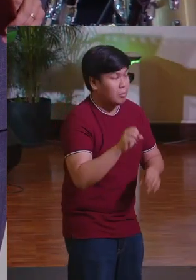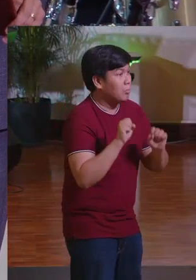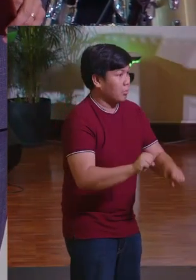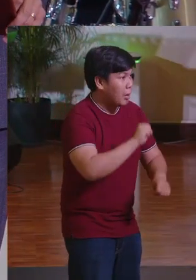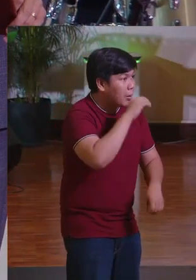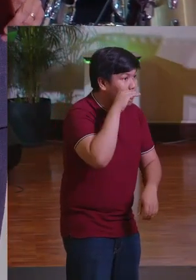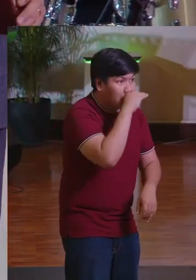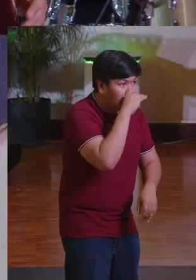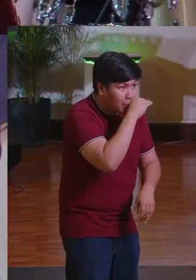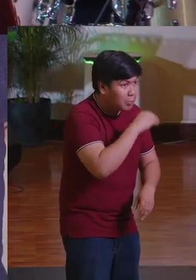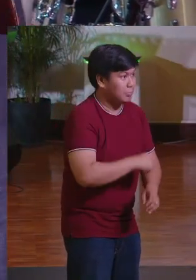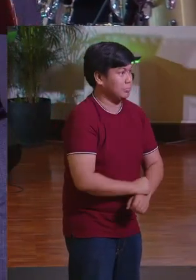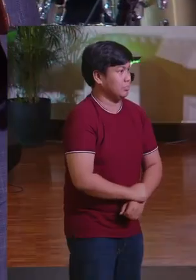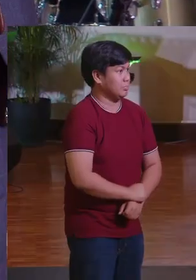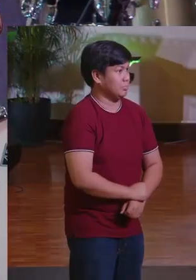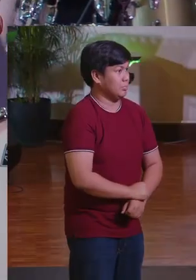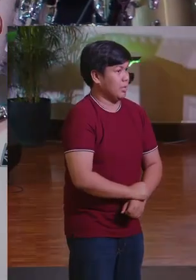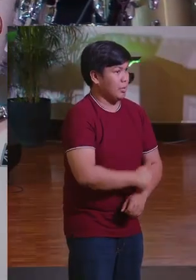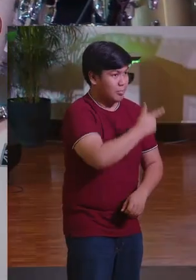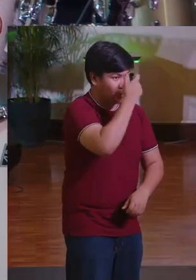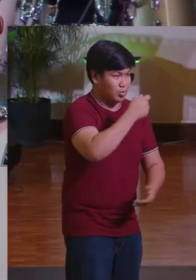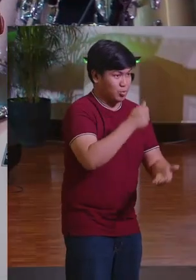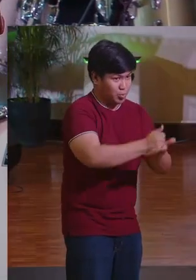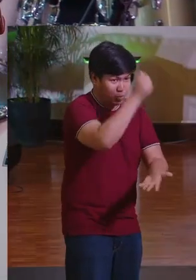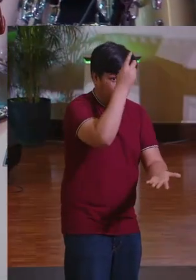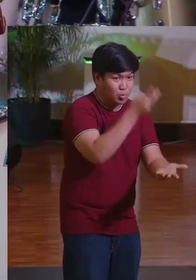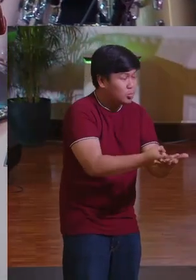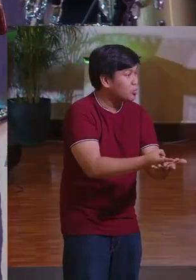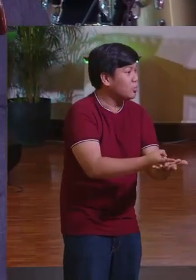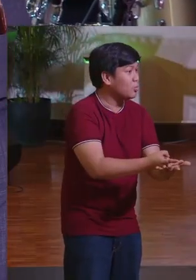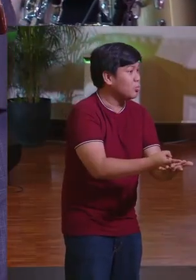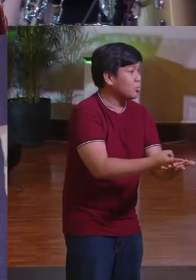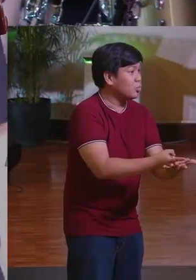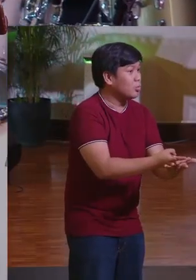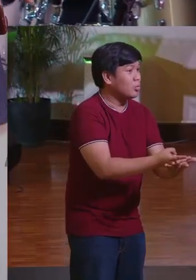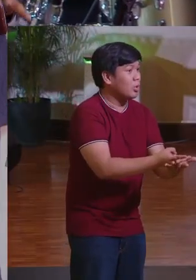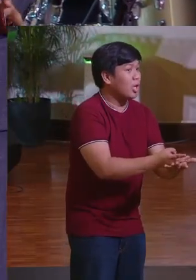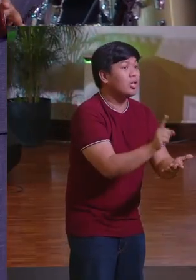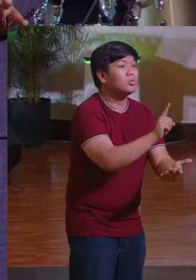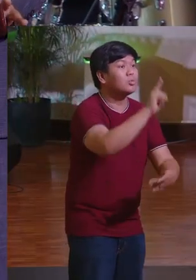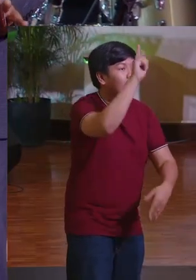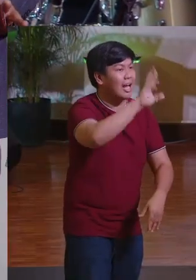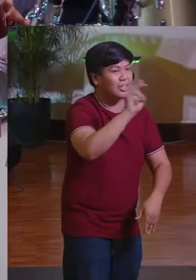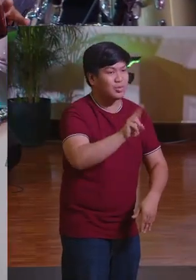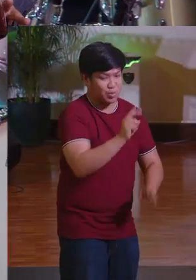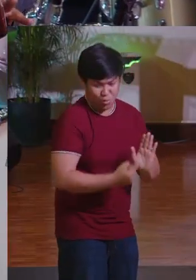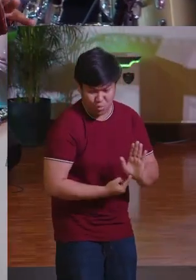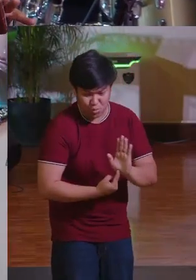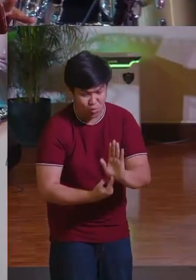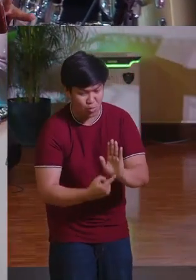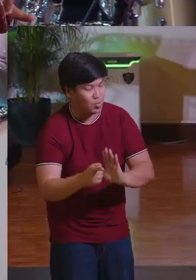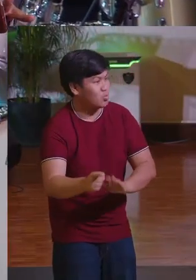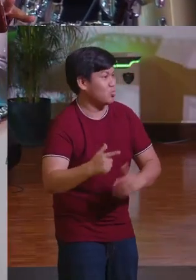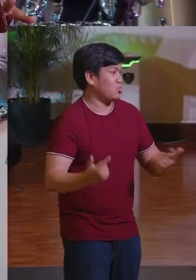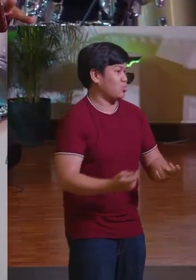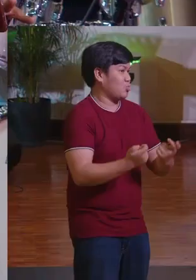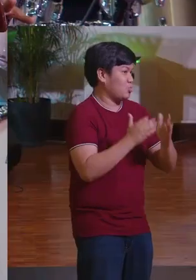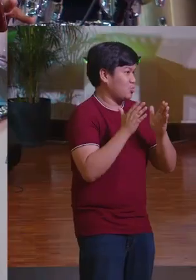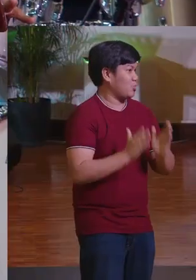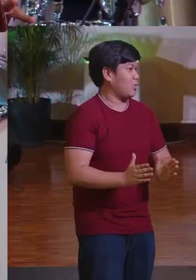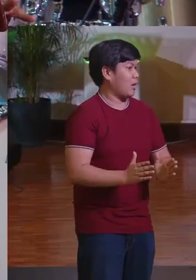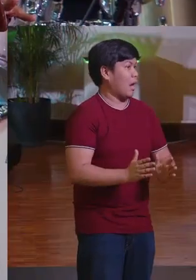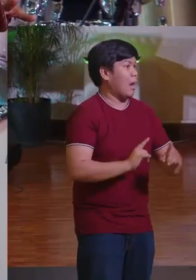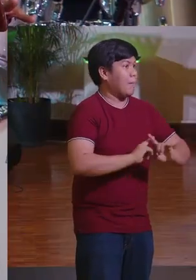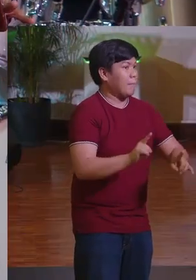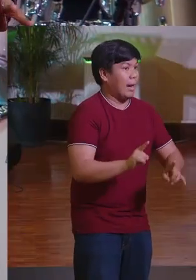magsinungaling. Kasi po yung palabunutan, yun, ang dahilan nun para i-expose si Jonah. Ito naman pong mga tanong na ito, para